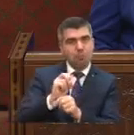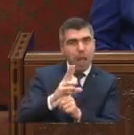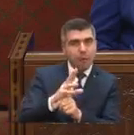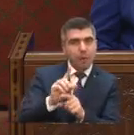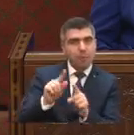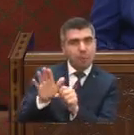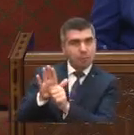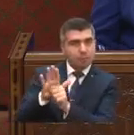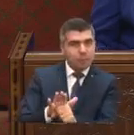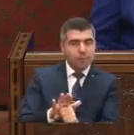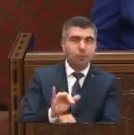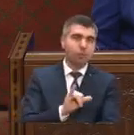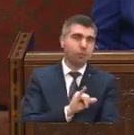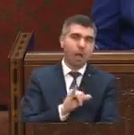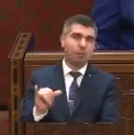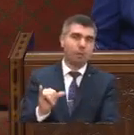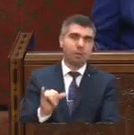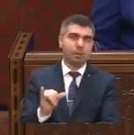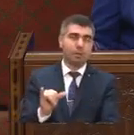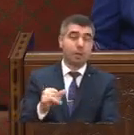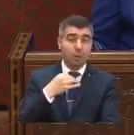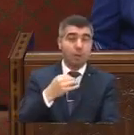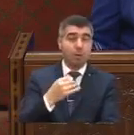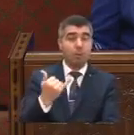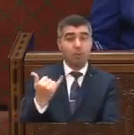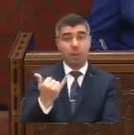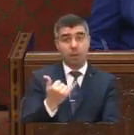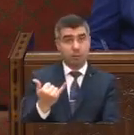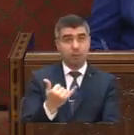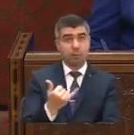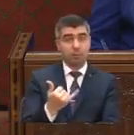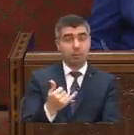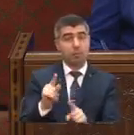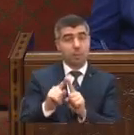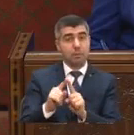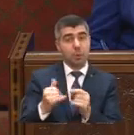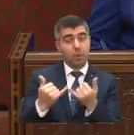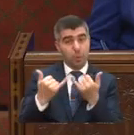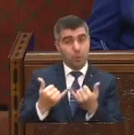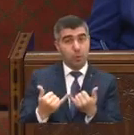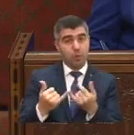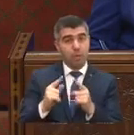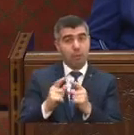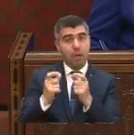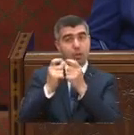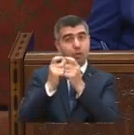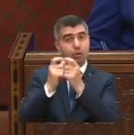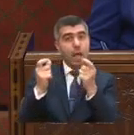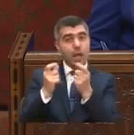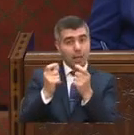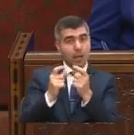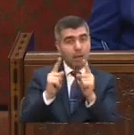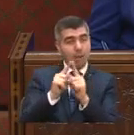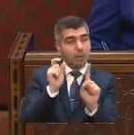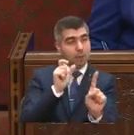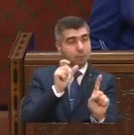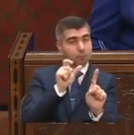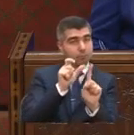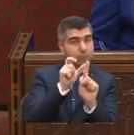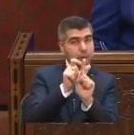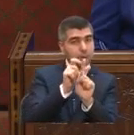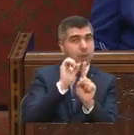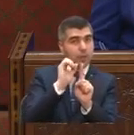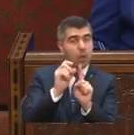هذا من الامور التي نحرص عليها، وتعلم على انه بالفعل اليوم القطاع الخاص اللي تيسير هذا النقل ديال المسافرين